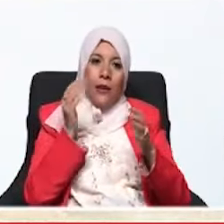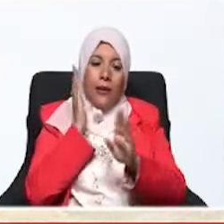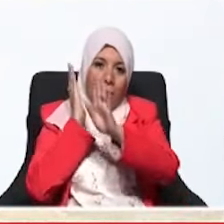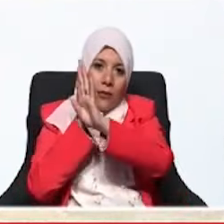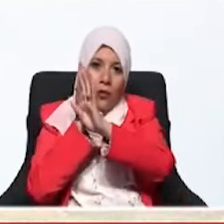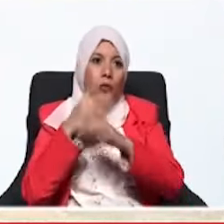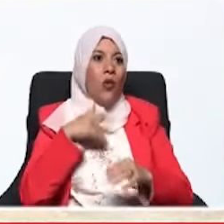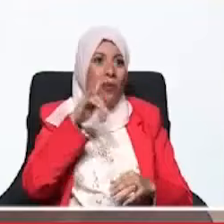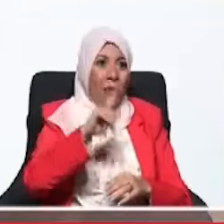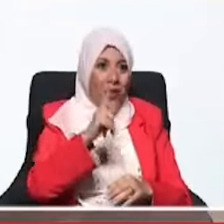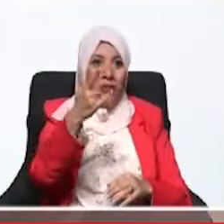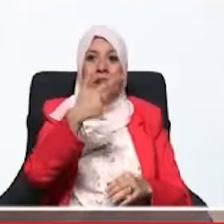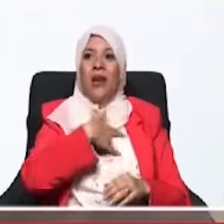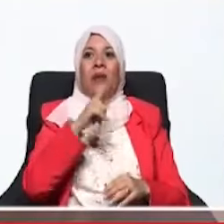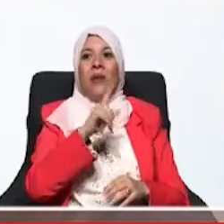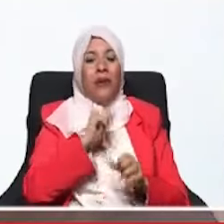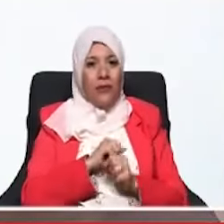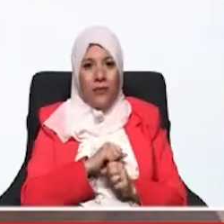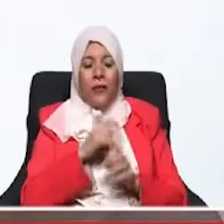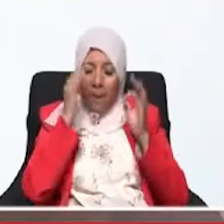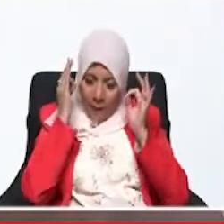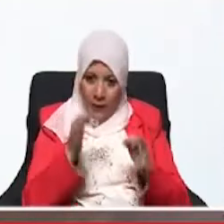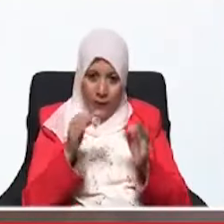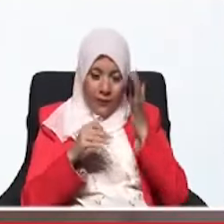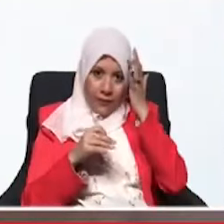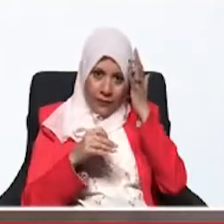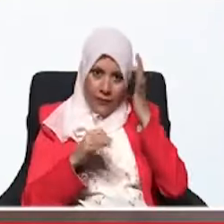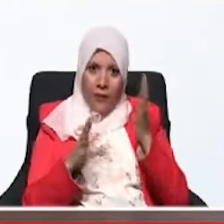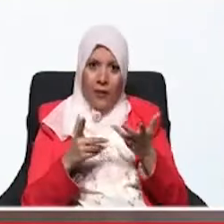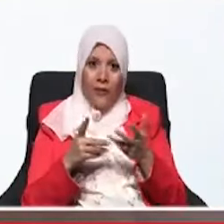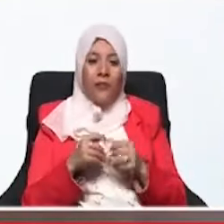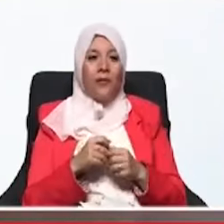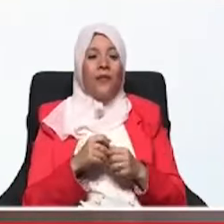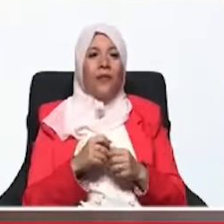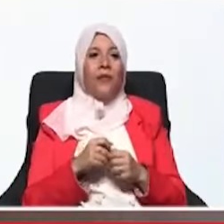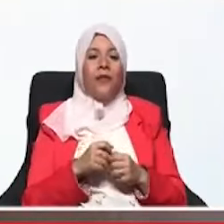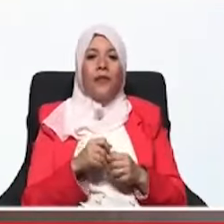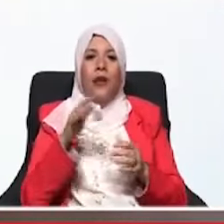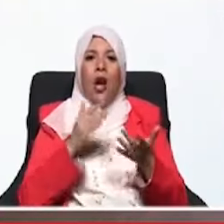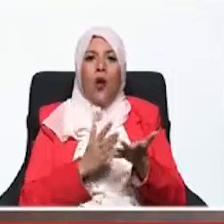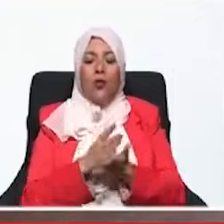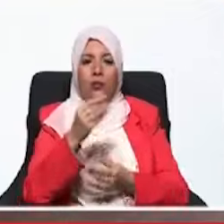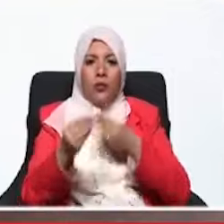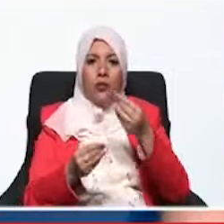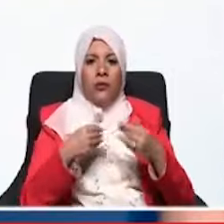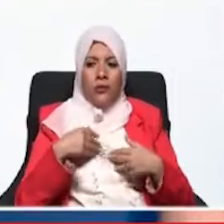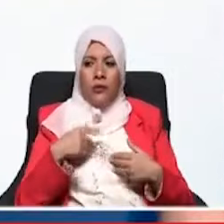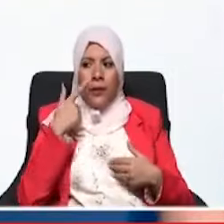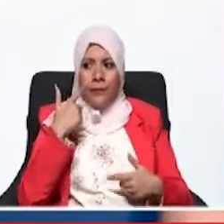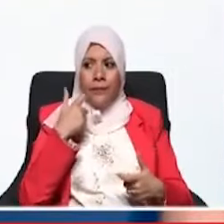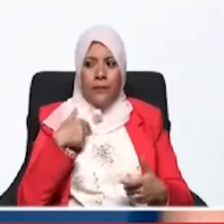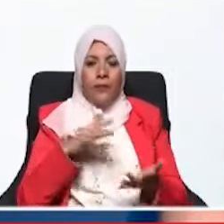بتقني ولا كنت بطئها بجد يعني امال ايه ايه اللي حصل كانت هي طول الوقت بتحاول تستفزني